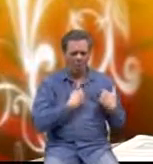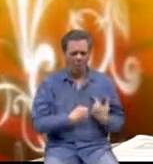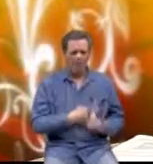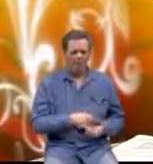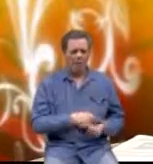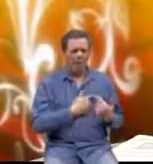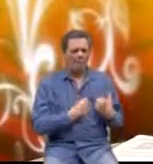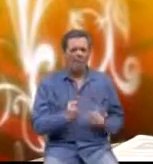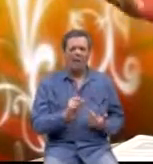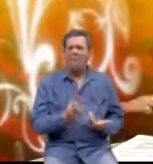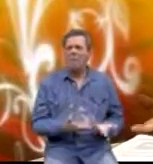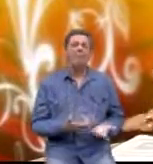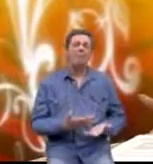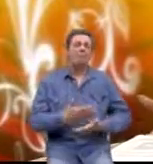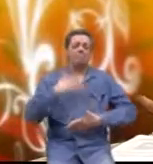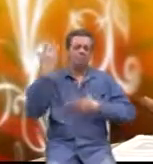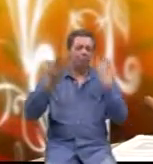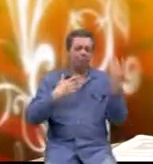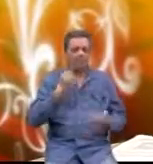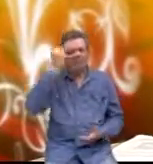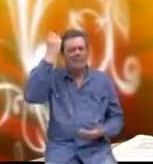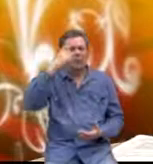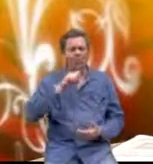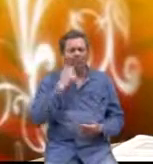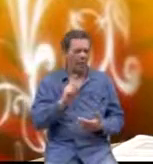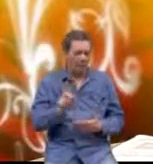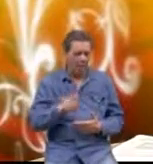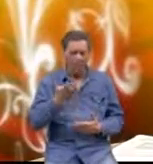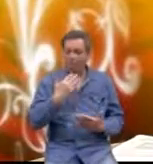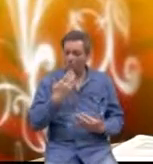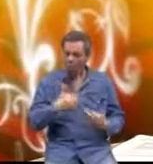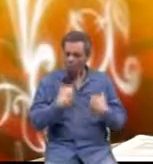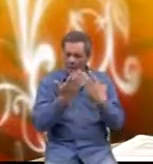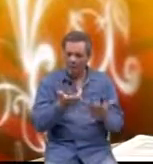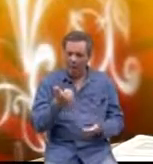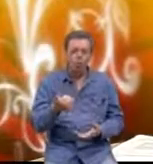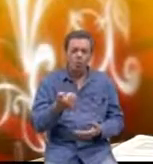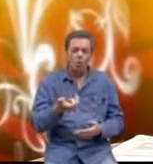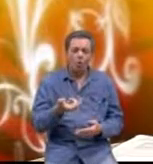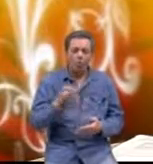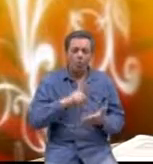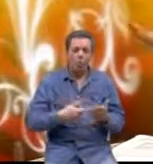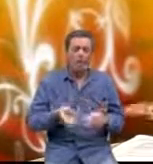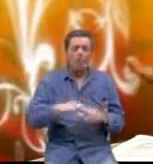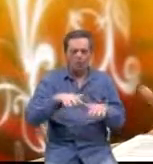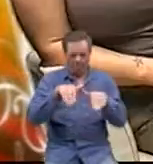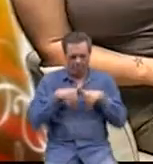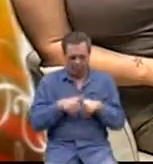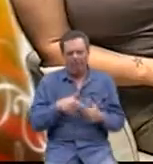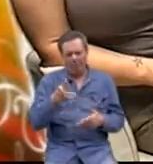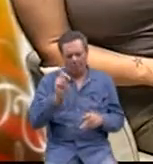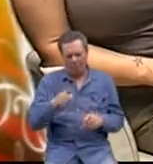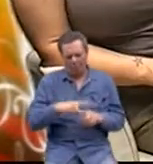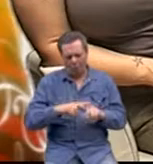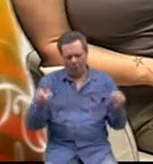nije neko biće iz svemira. On koliko daje, on 100 puta više prima. Tako je. To moramo razviti